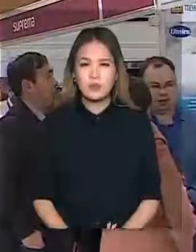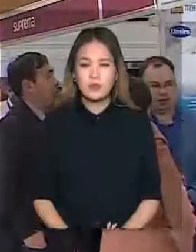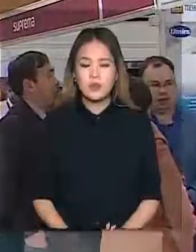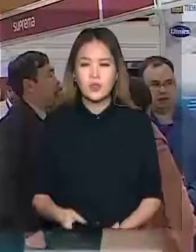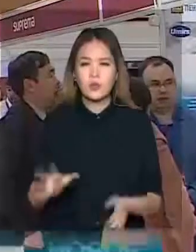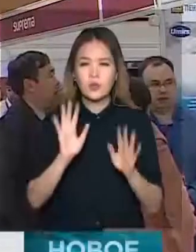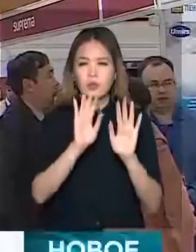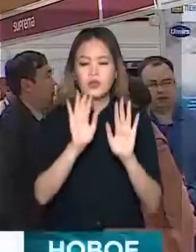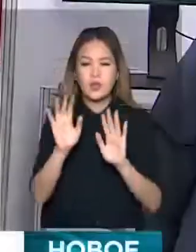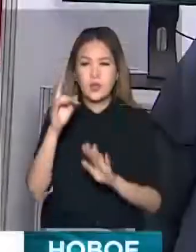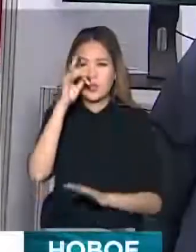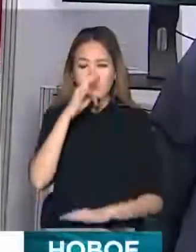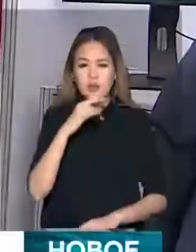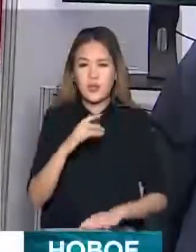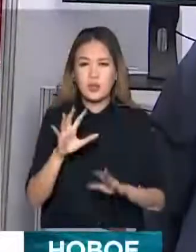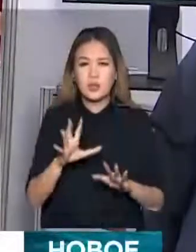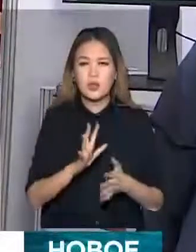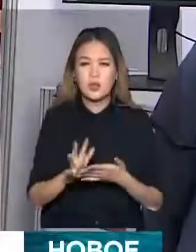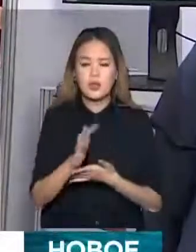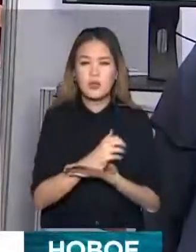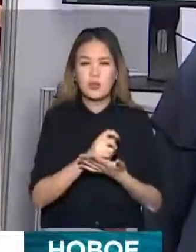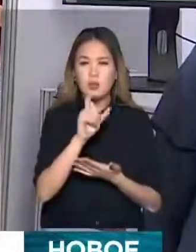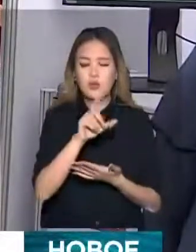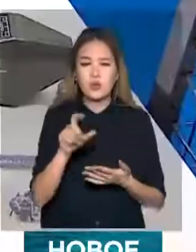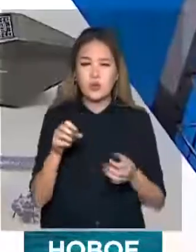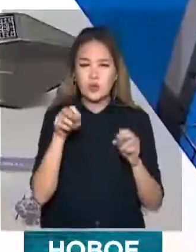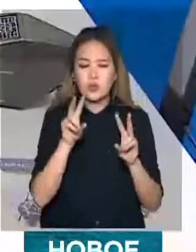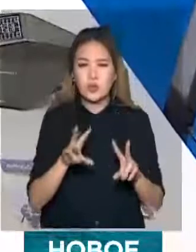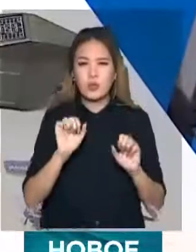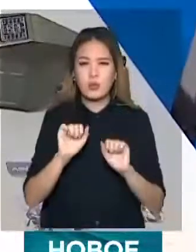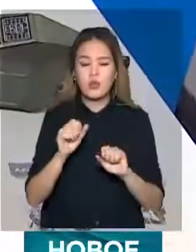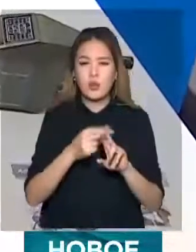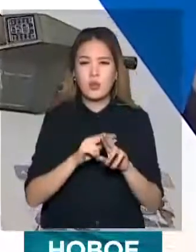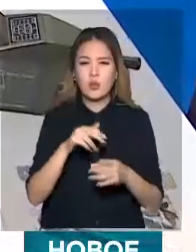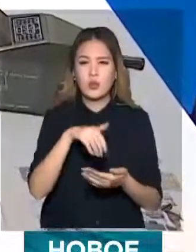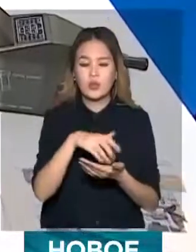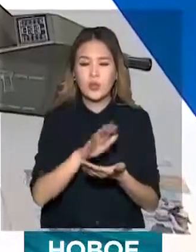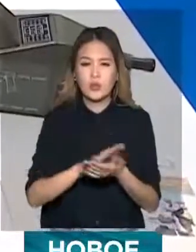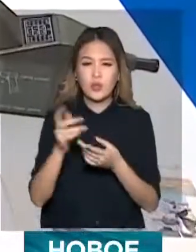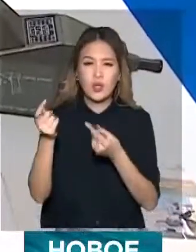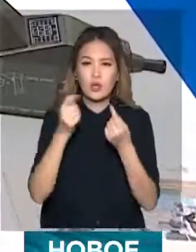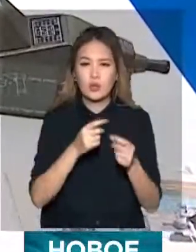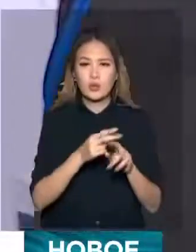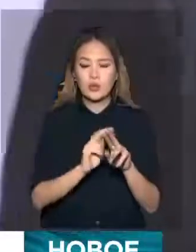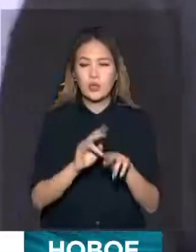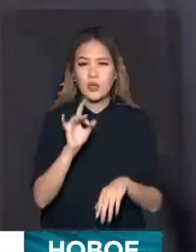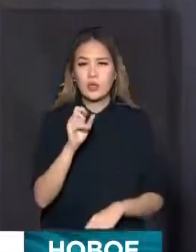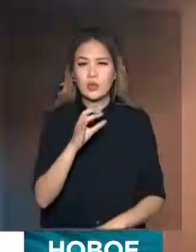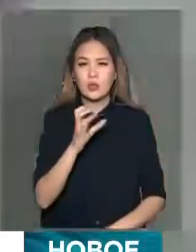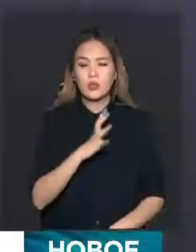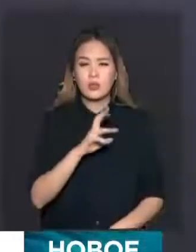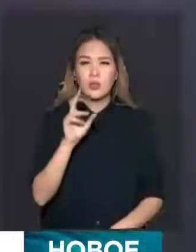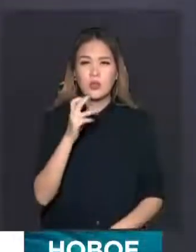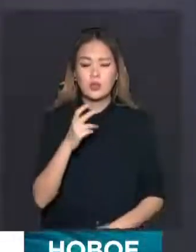Масштабная выставка «Казахстан Security Systems» собрала все новинки систем безопасности. Крупный поставщик в области вооружения, средств радиационной и